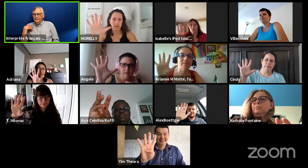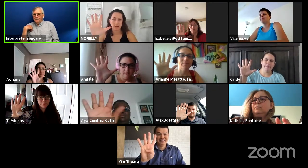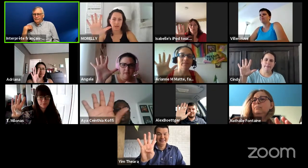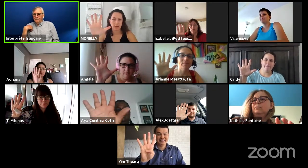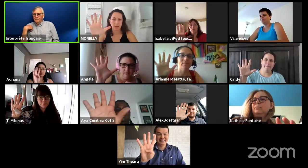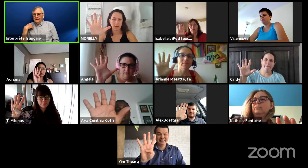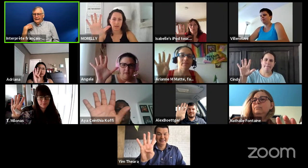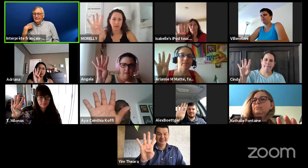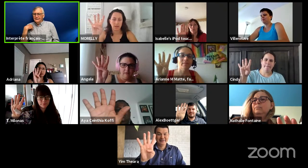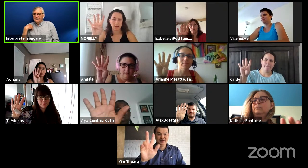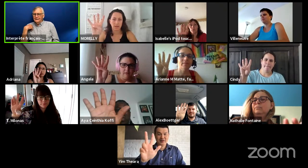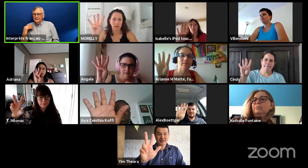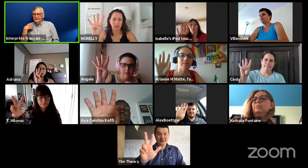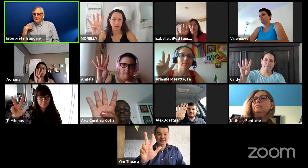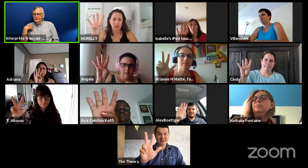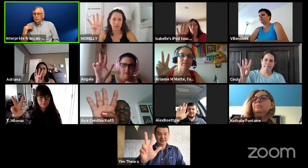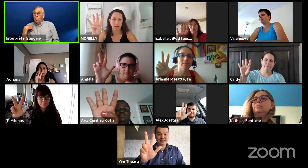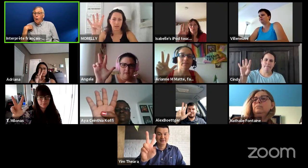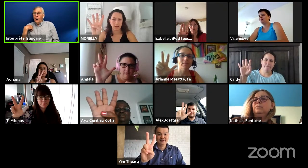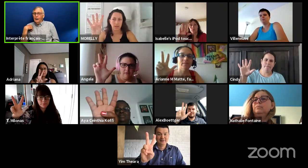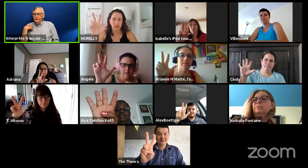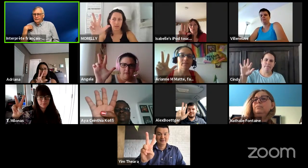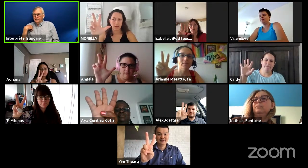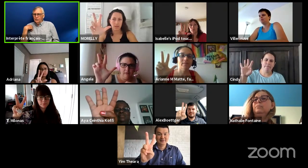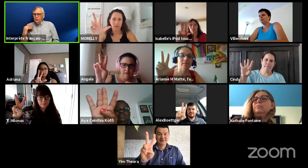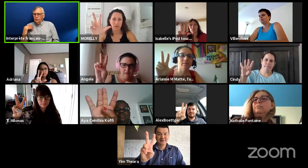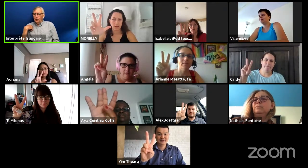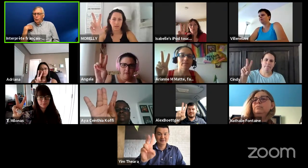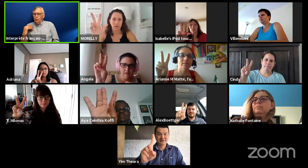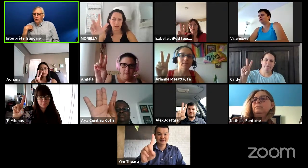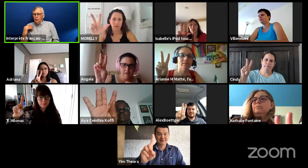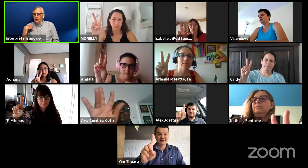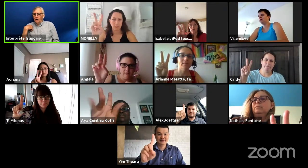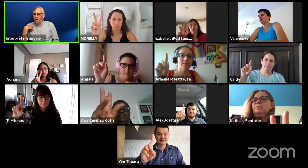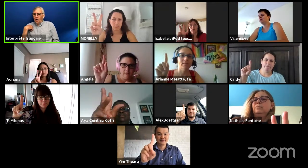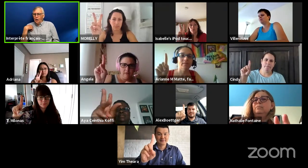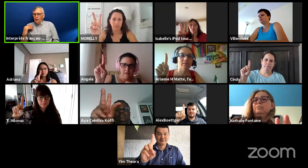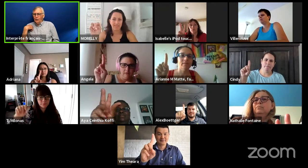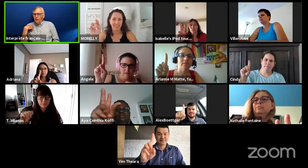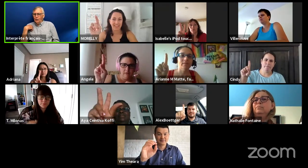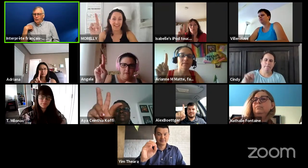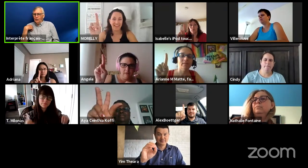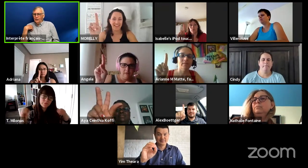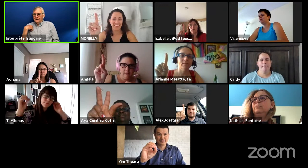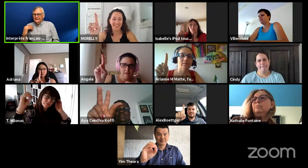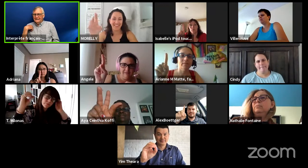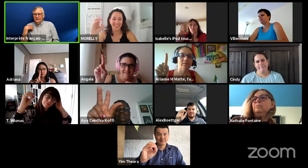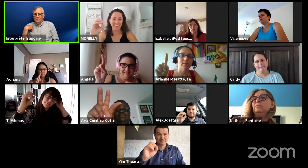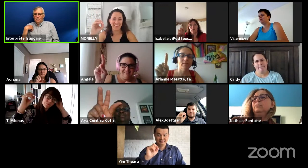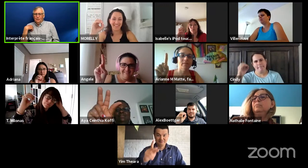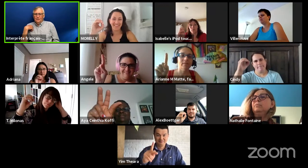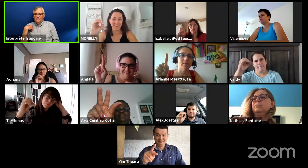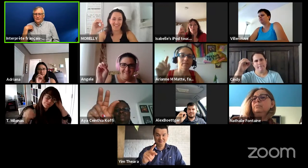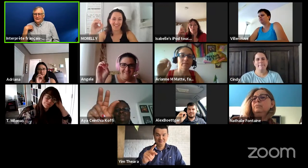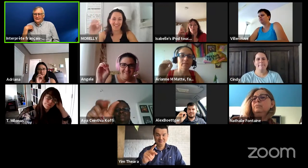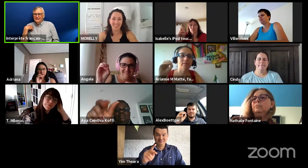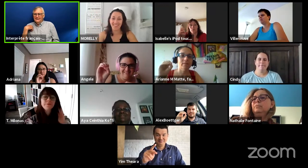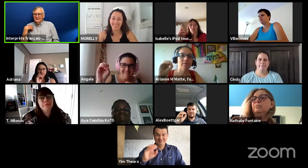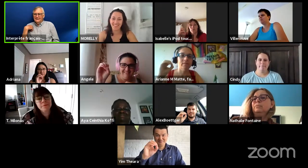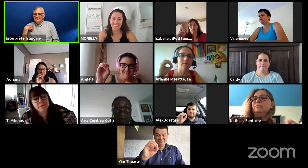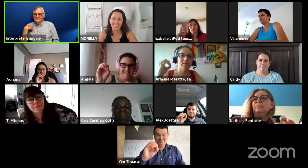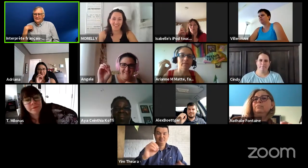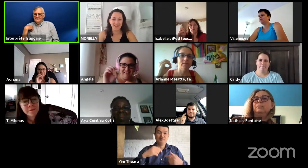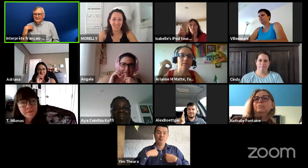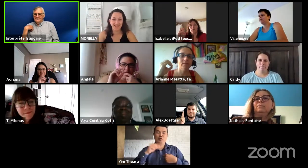5, 4, 3, 2, 1, 0.